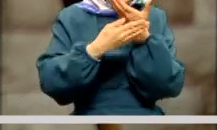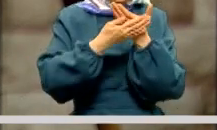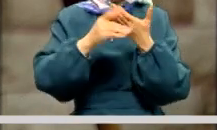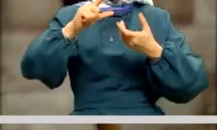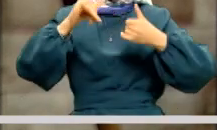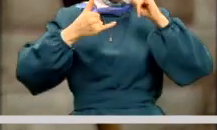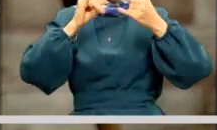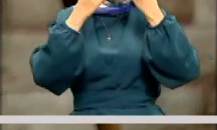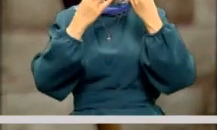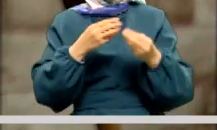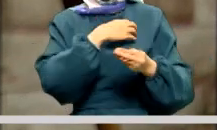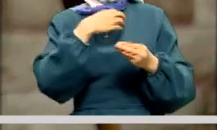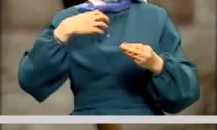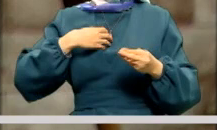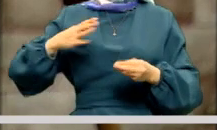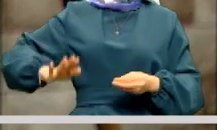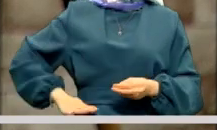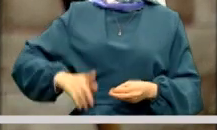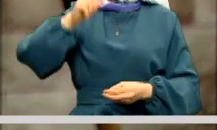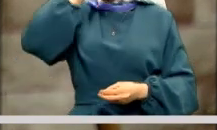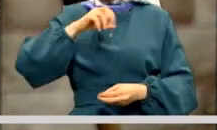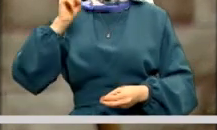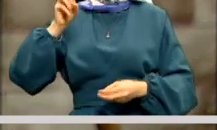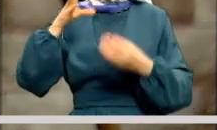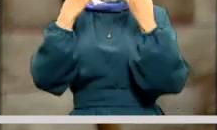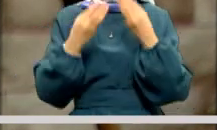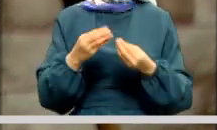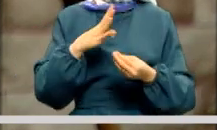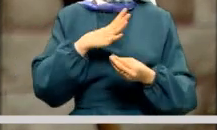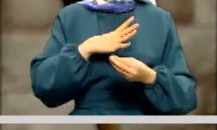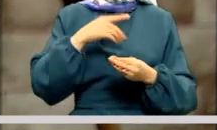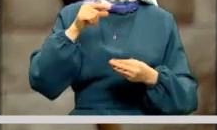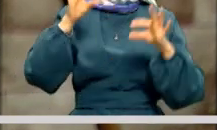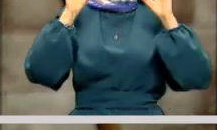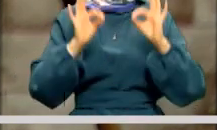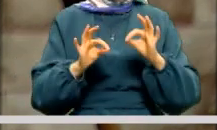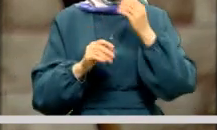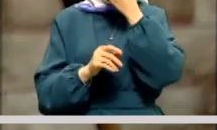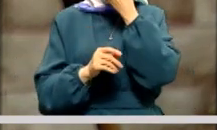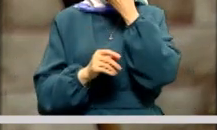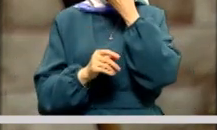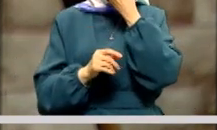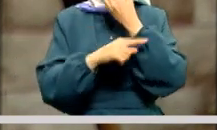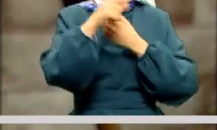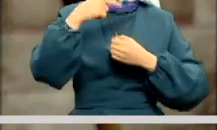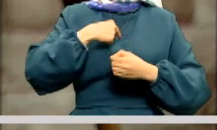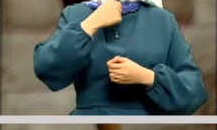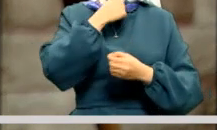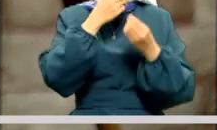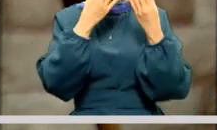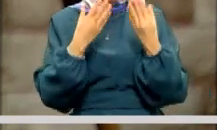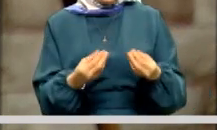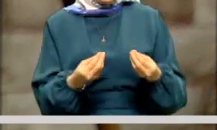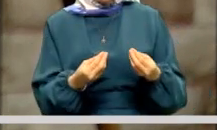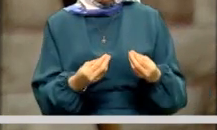çocuğun ilk mürebbiyesi terbiyesi ve öğretmeni şimdi oradan başlayacak Biz babalar olarak çok çocuklarımızın üzerinde